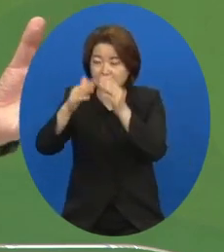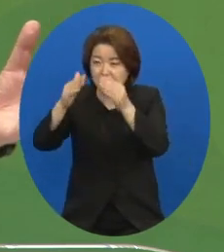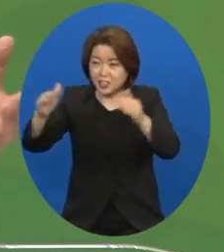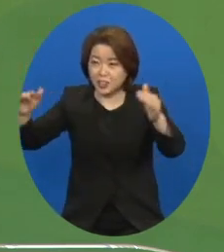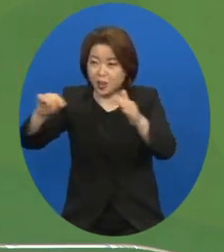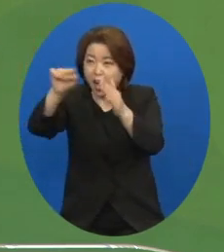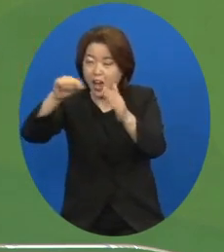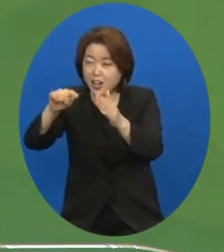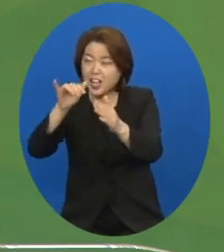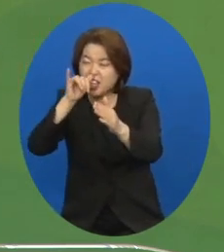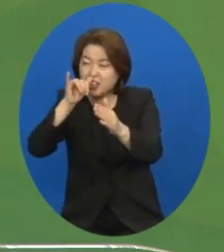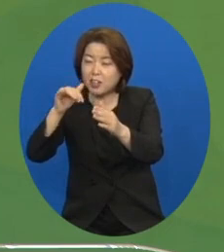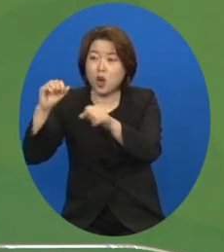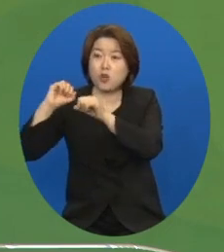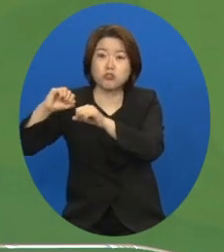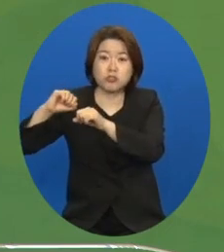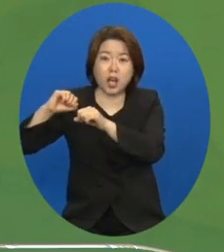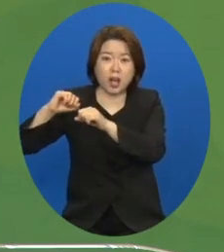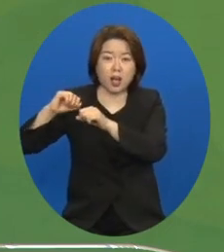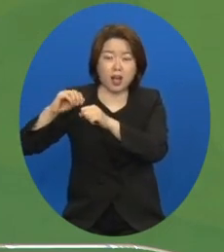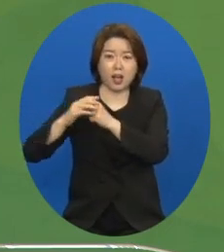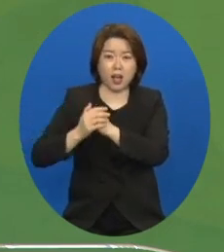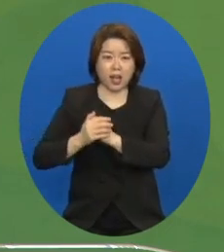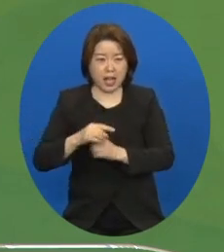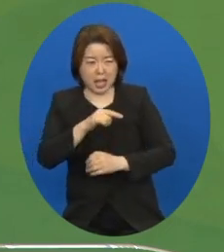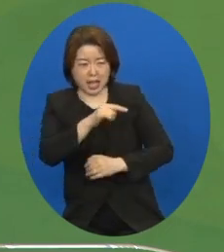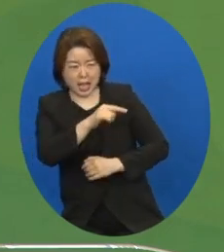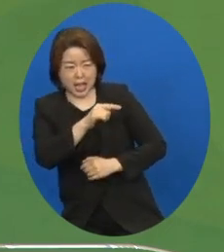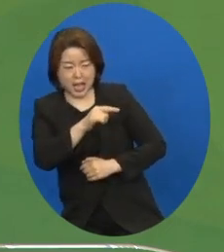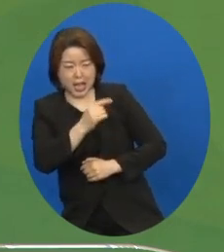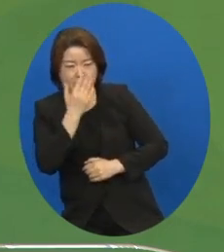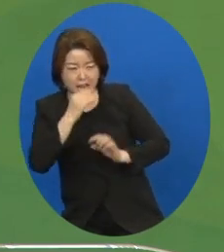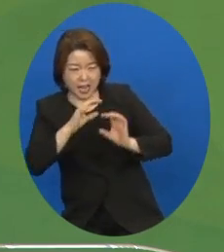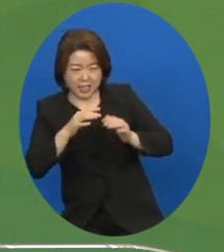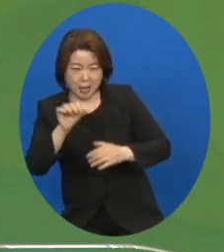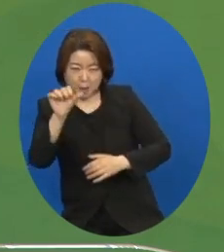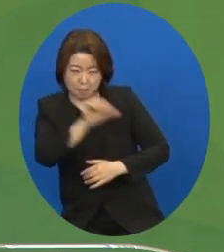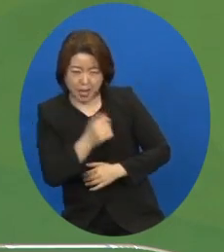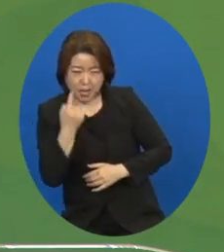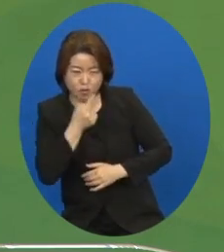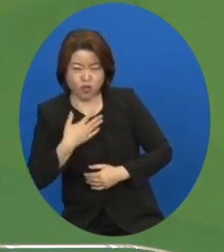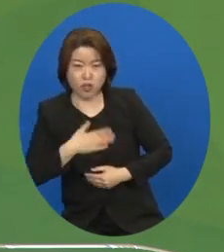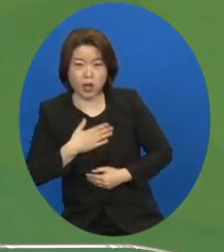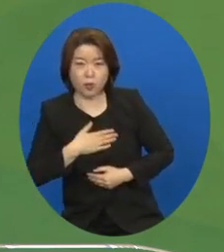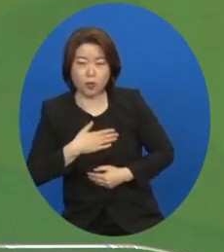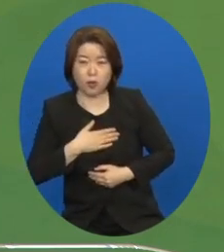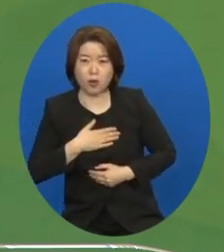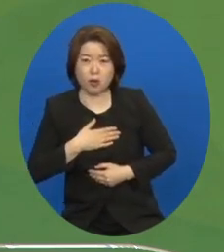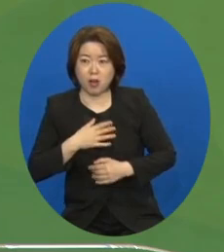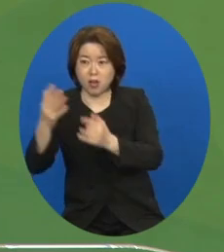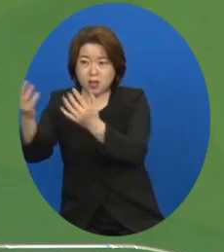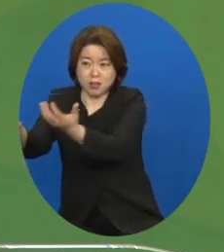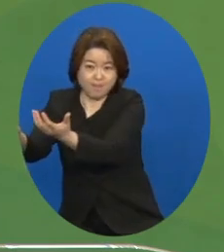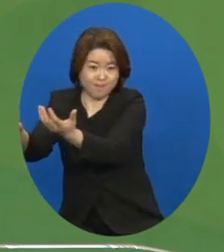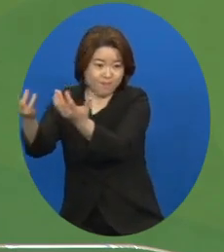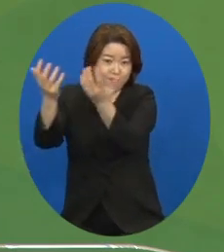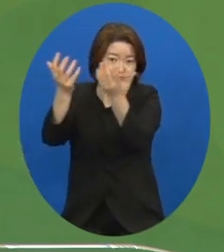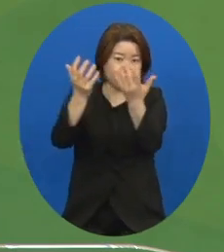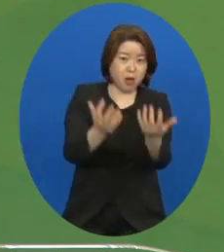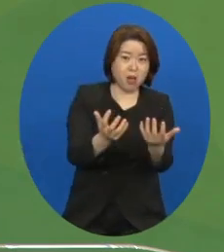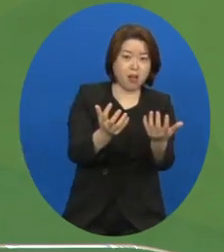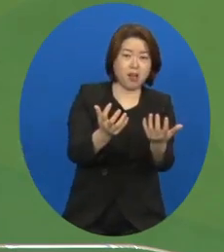군사들이 이스라엘이 이번에도 패배하는 건 줄 알고 그냥 성 밖으로 몰려 나오는